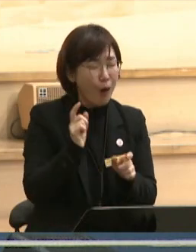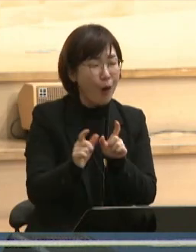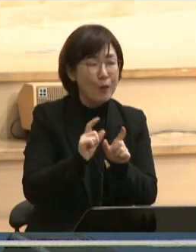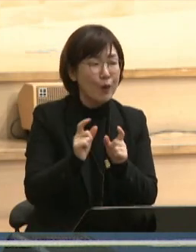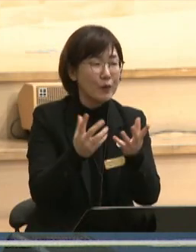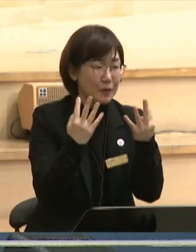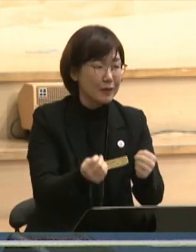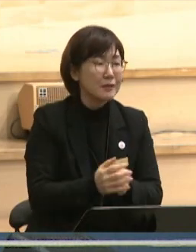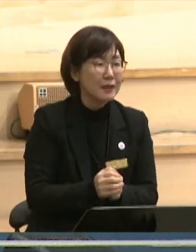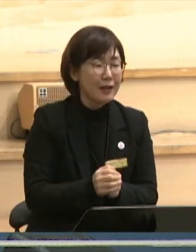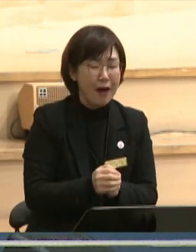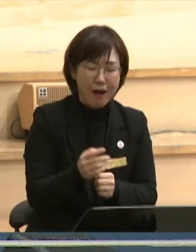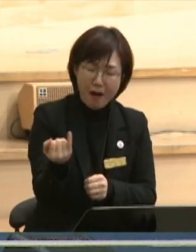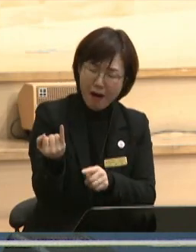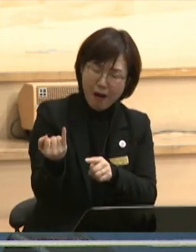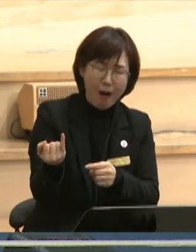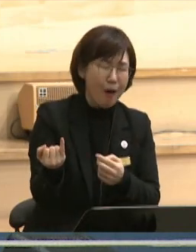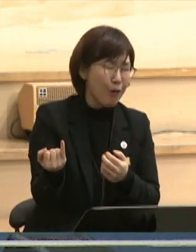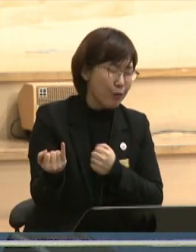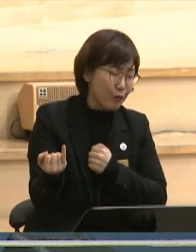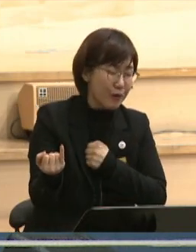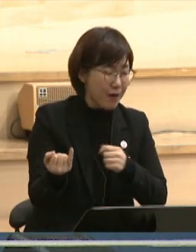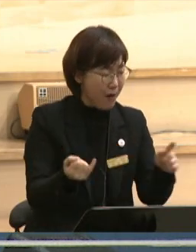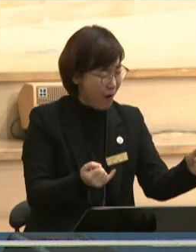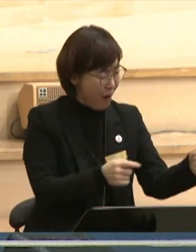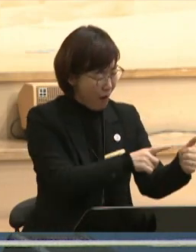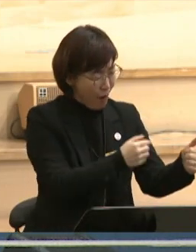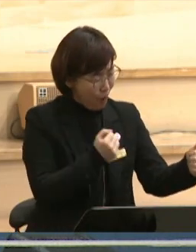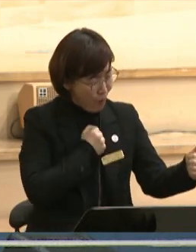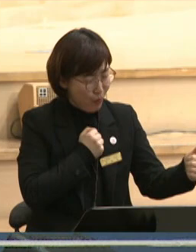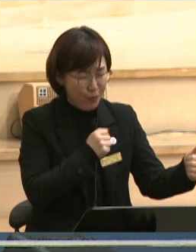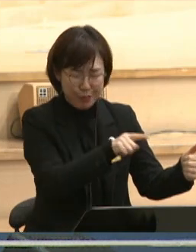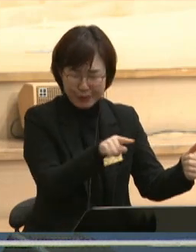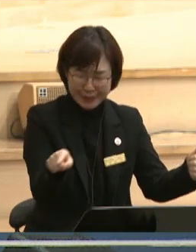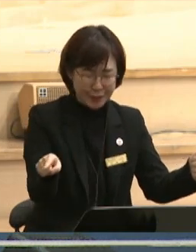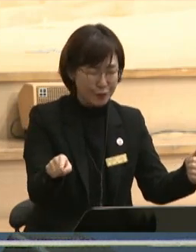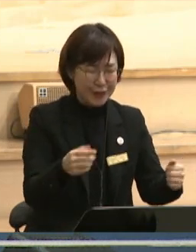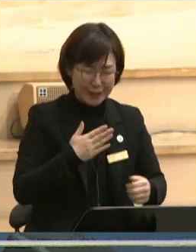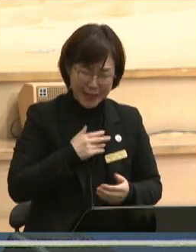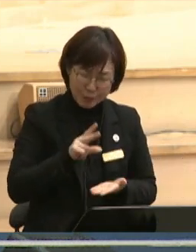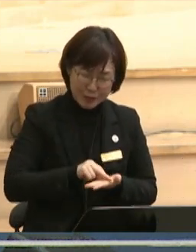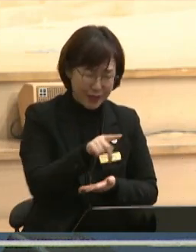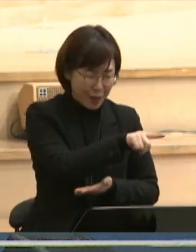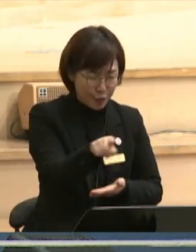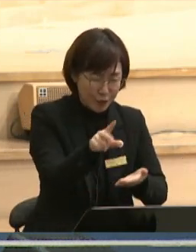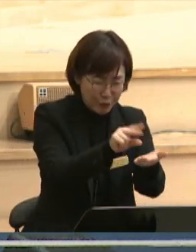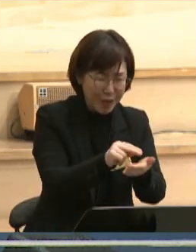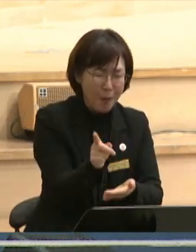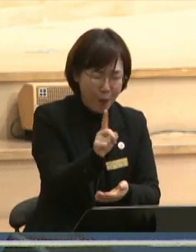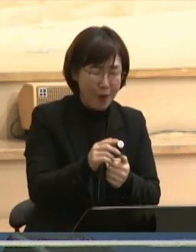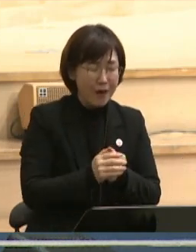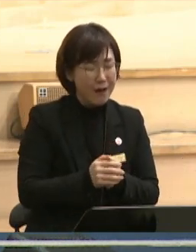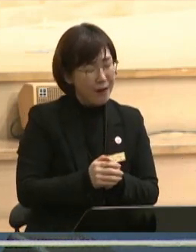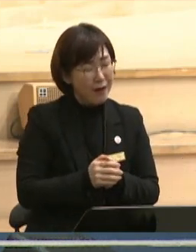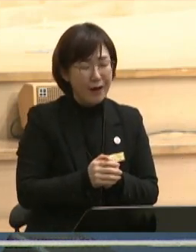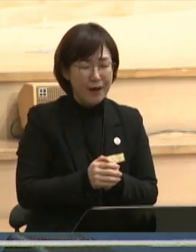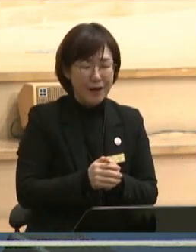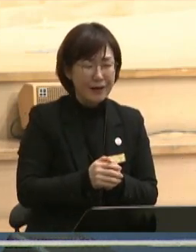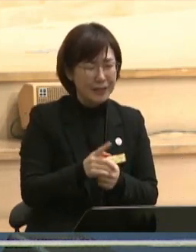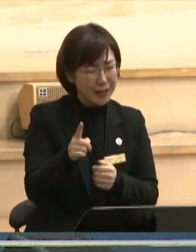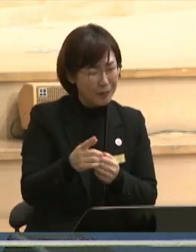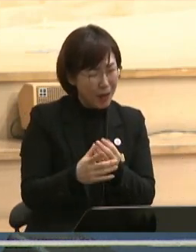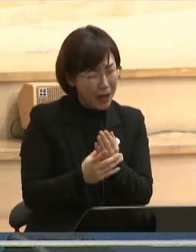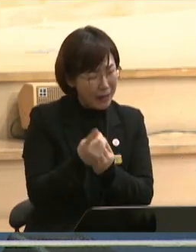좋을까 내가 문제가 저 인간인 문제일까 둘 다 문제일까 어떻게 해야 될까 우리는 합쳐지긴